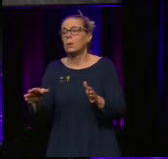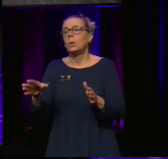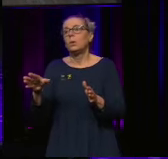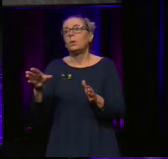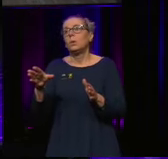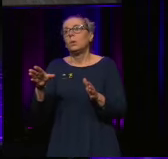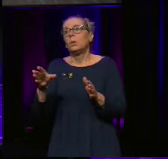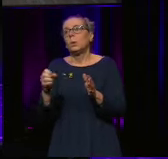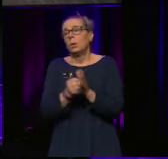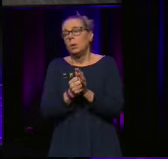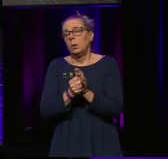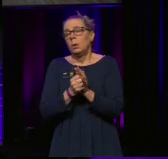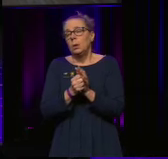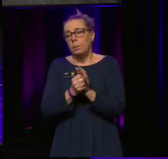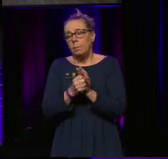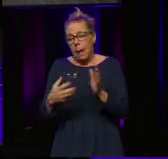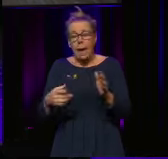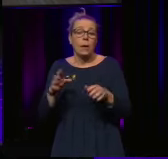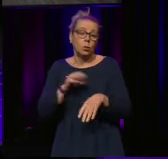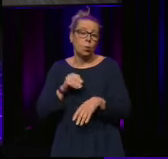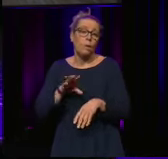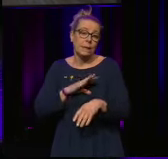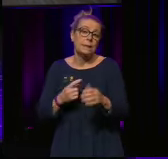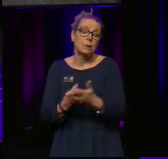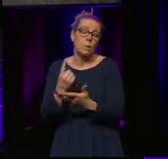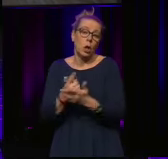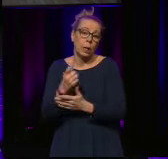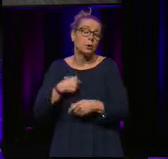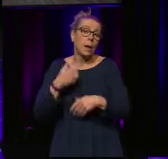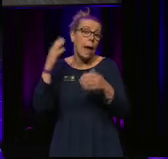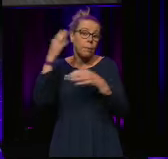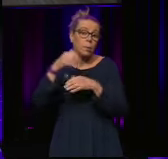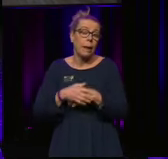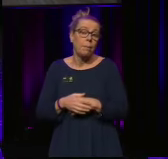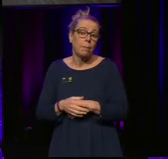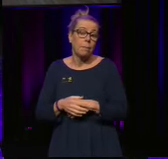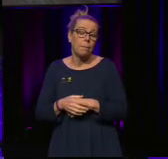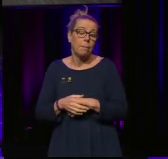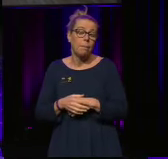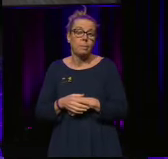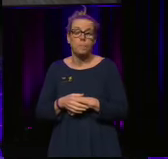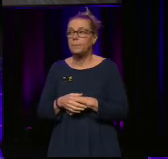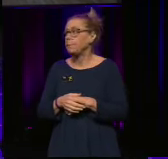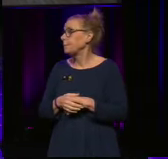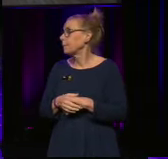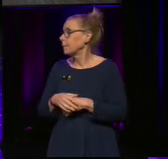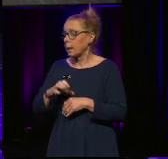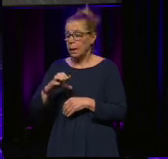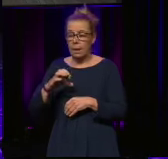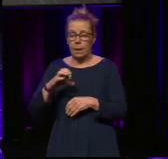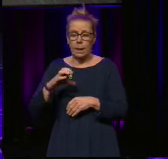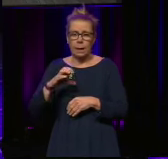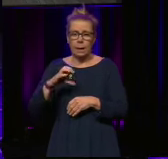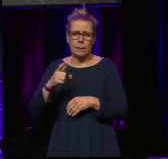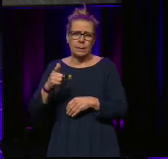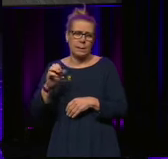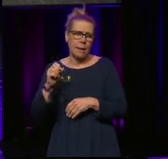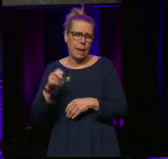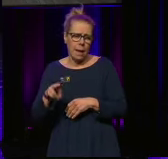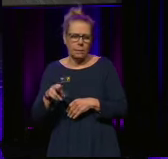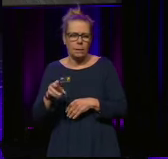Och då skulle den här möjligheten finnas. Så det är ett problem alltså. Så att vi har... min uppfattning, jag